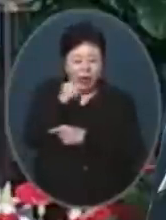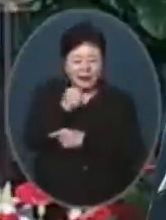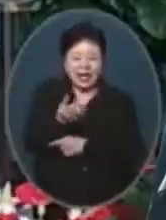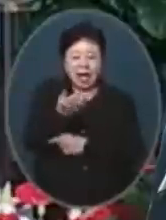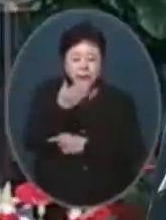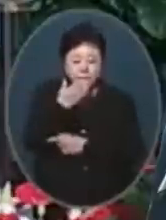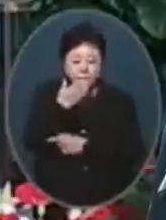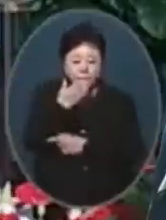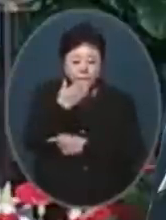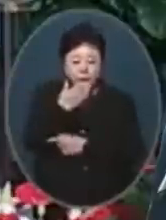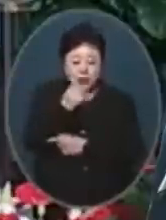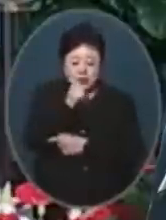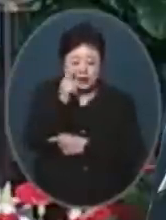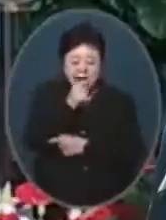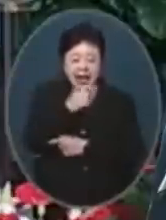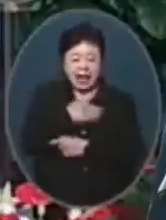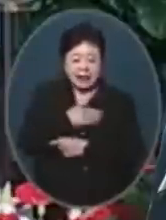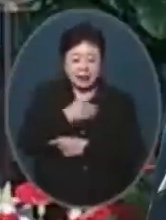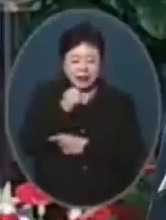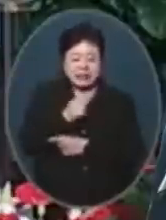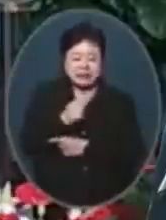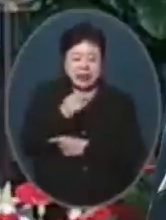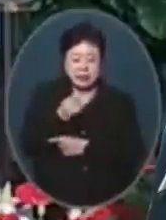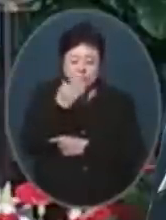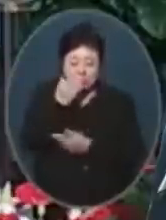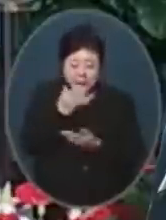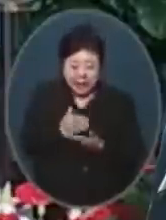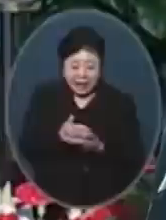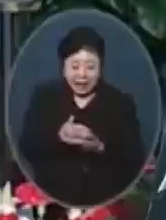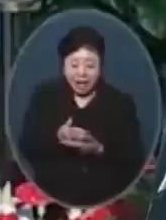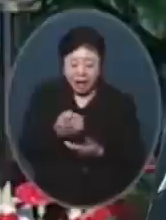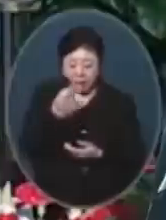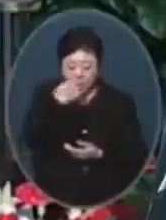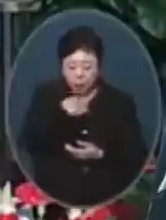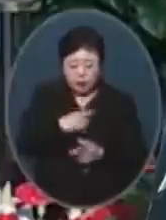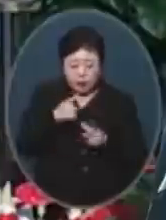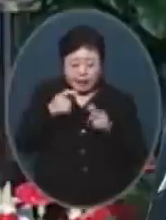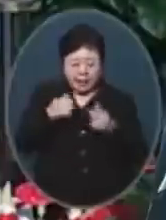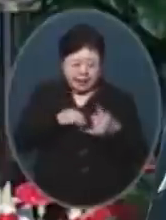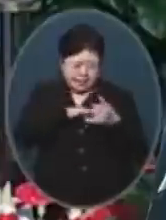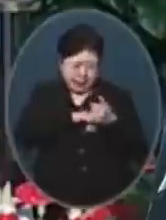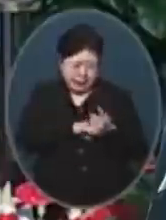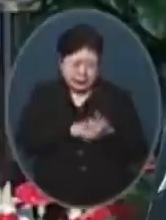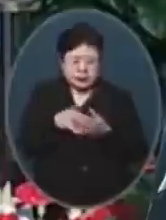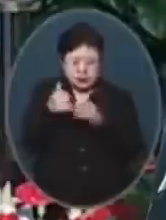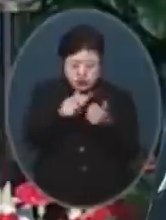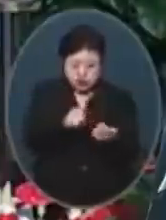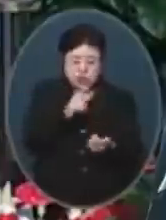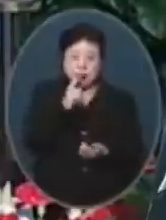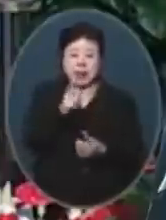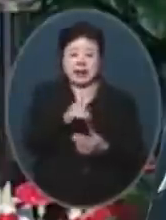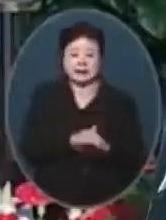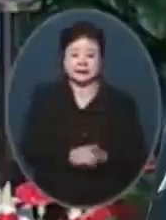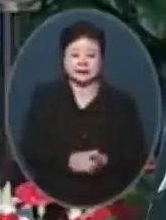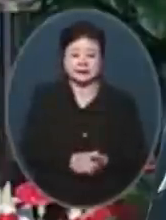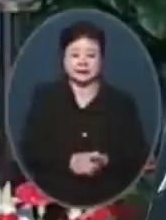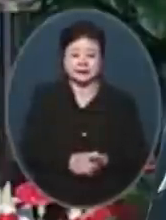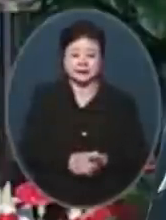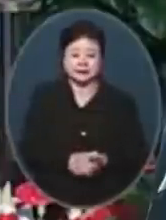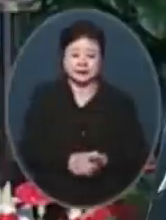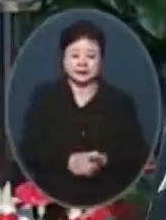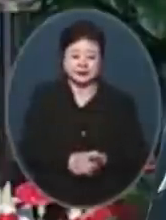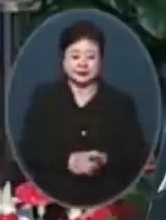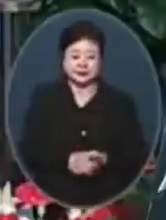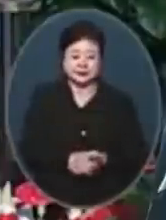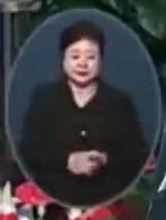먹되 써나갈라 알게 하는 과실은 먹지 마라. 먹는 날에는 반드시 죽으리라고 경고했던